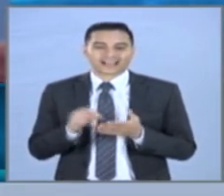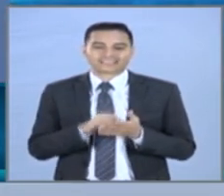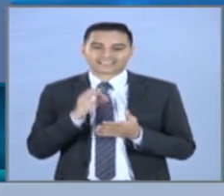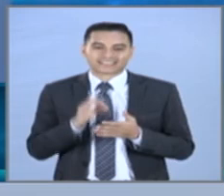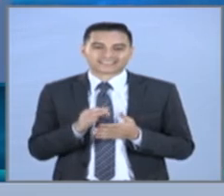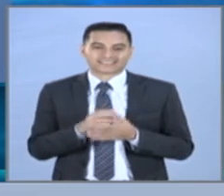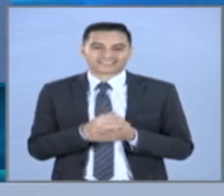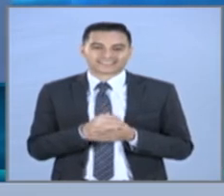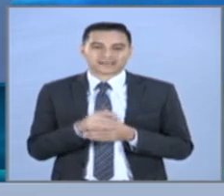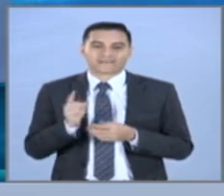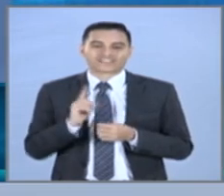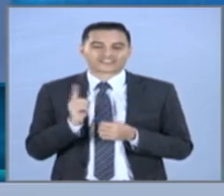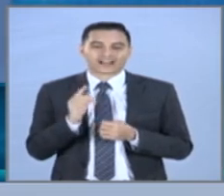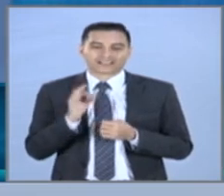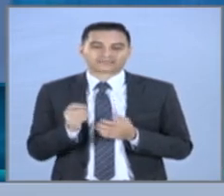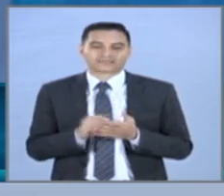تكتبي، لازم.